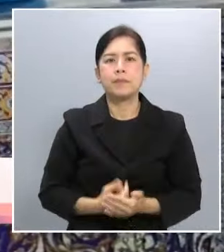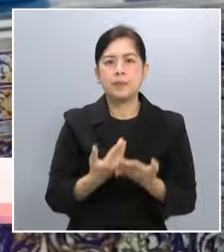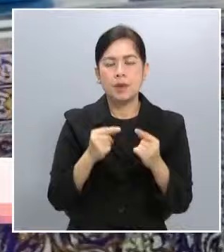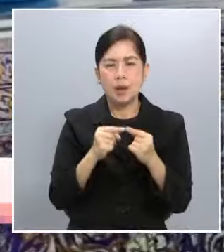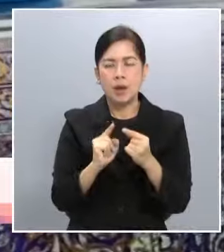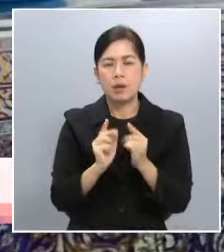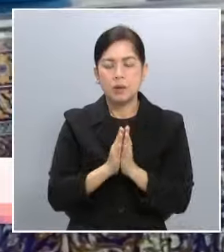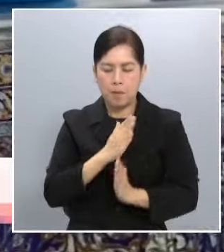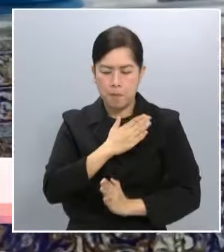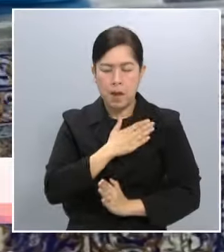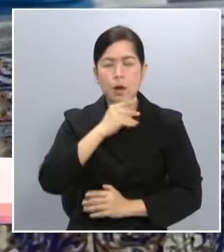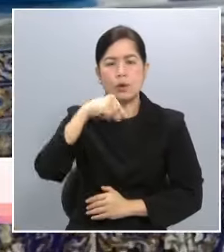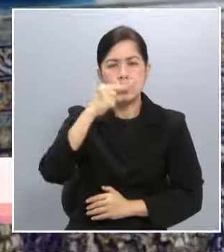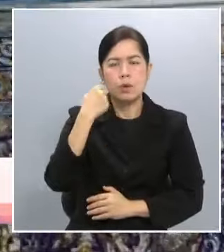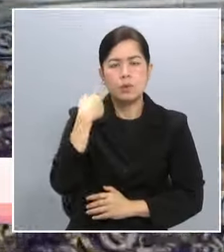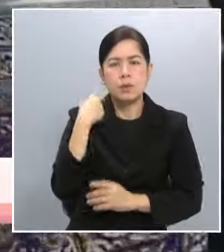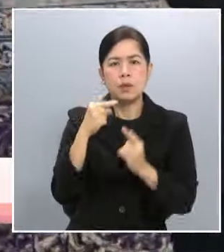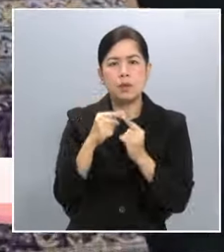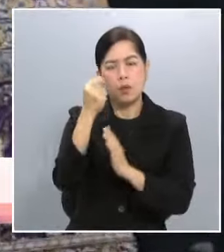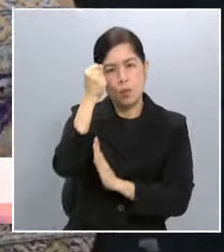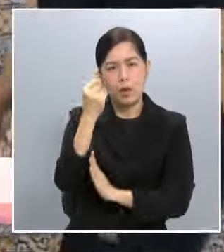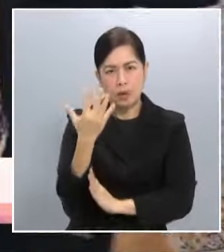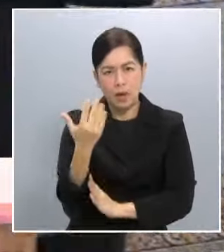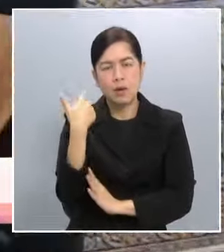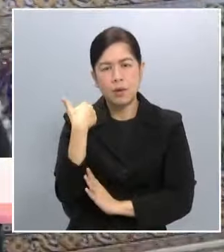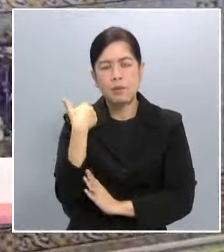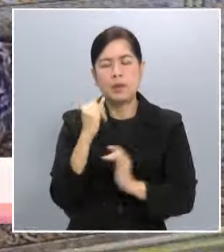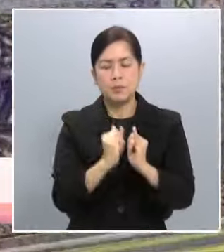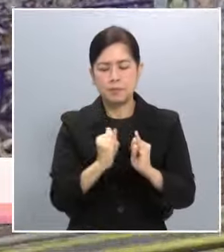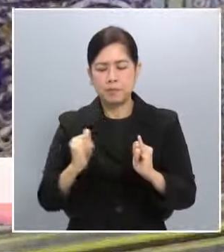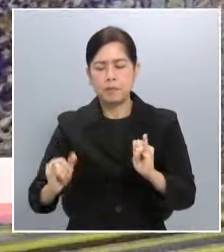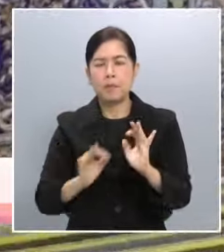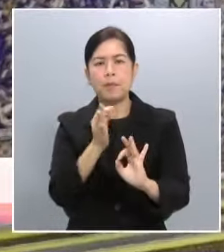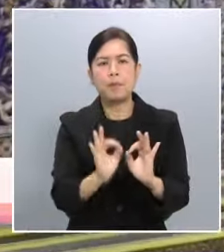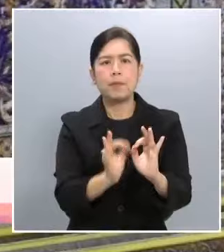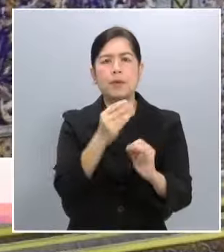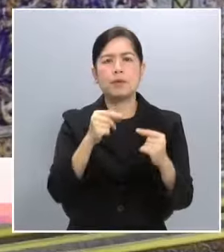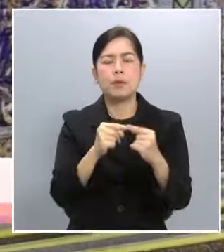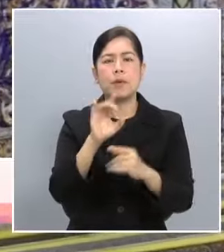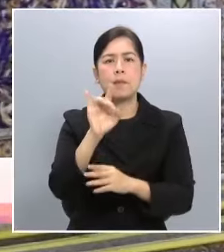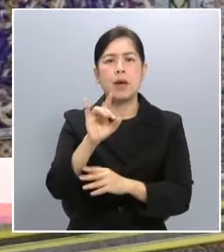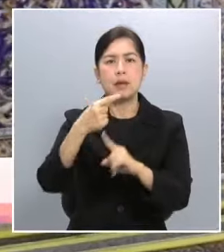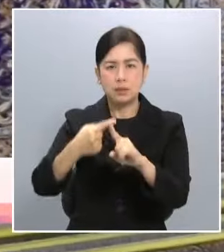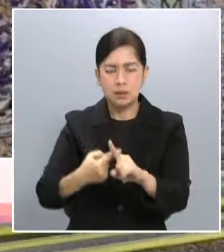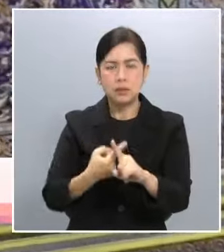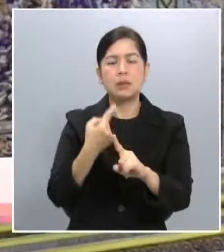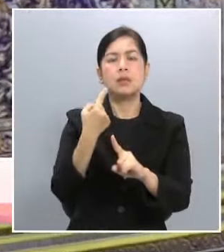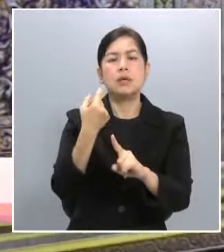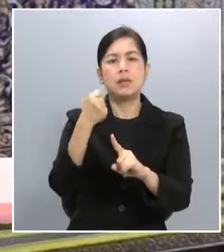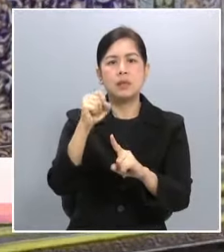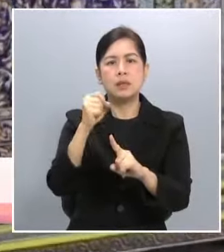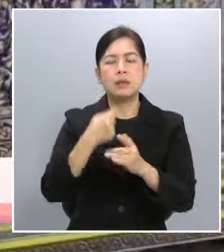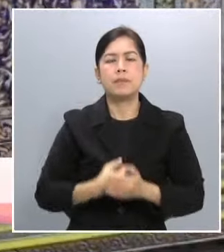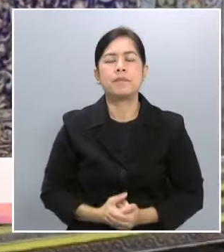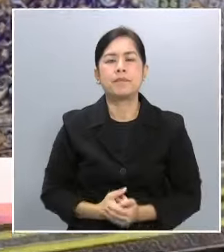คืนและจะมีพิธีพระราชทานเพลิงศพเป็นกรณีพิเศษในวันที่8ตุลาคมซึ่งทางผู้ว่าราชการจังหวั